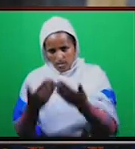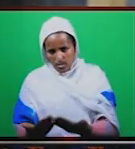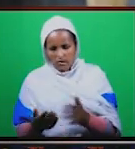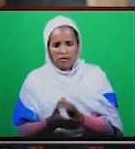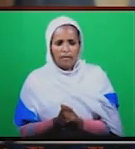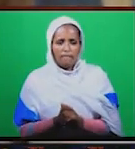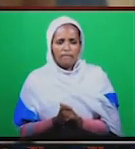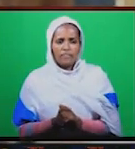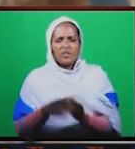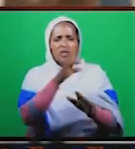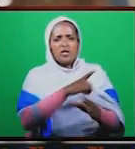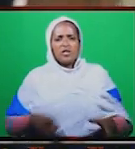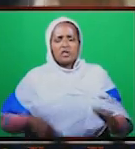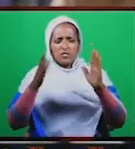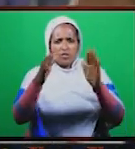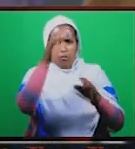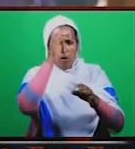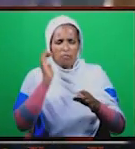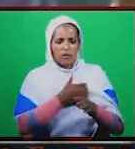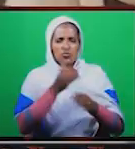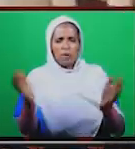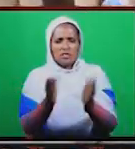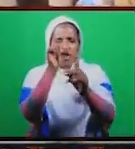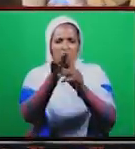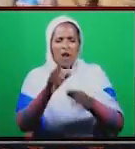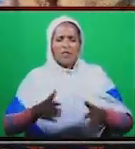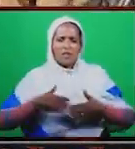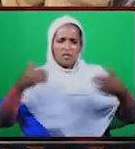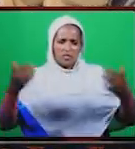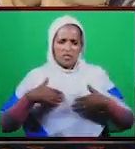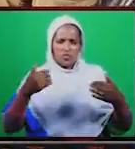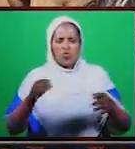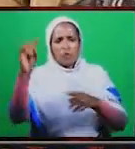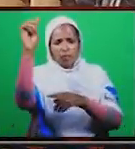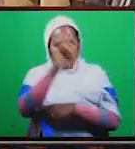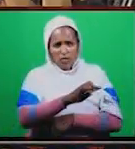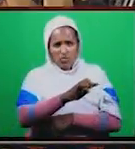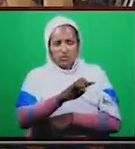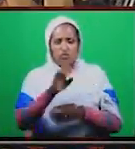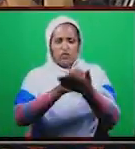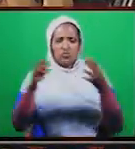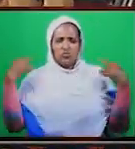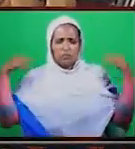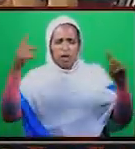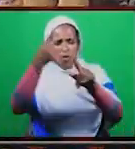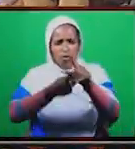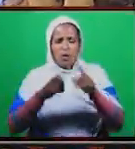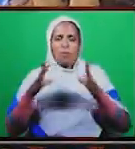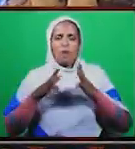እነሱ ስለመጡ በጣም እናመሰግናለን። ምዕመናኑም በአባቶች የማጽናኛ ቃል